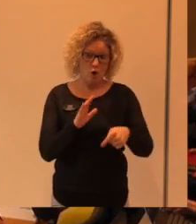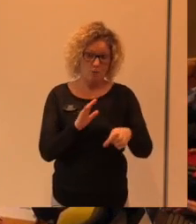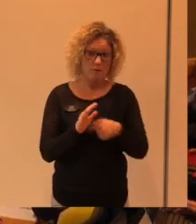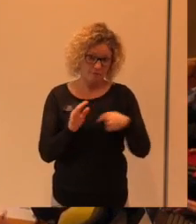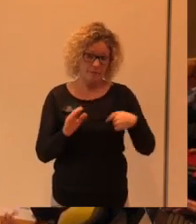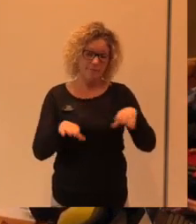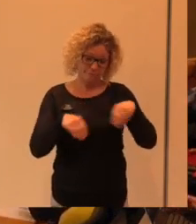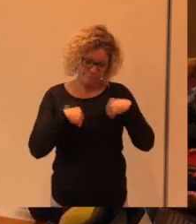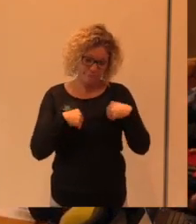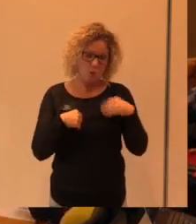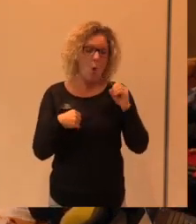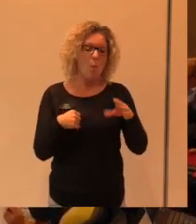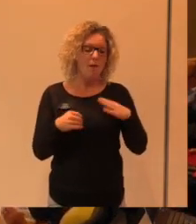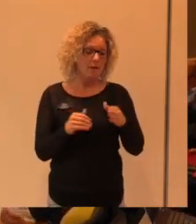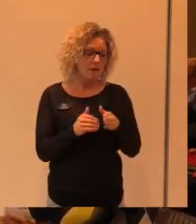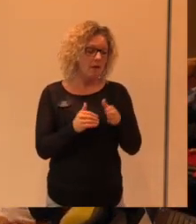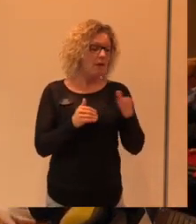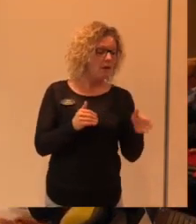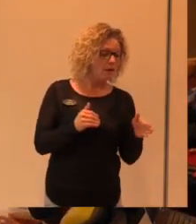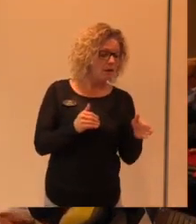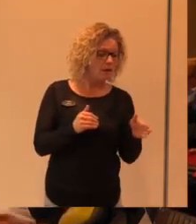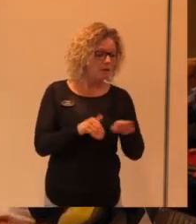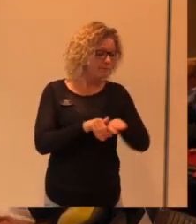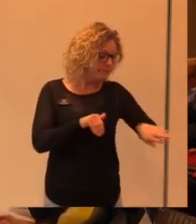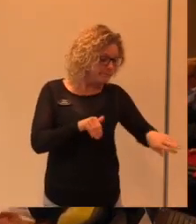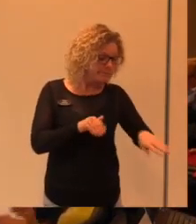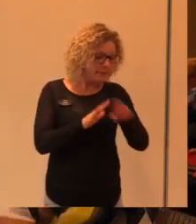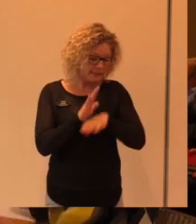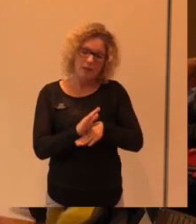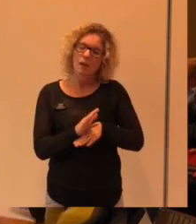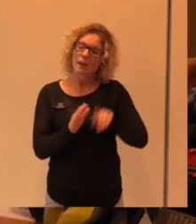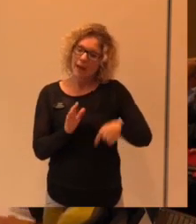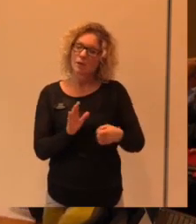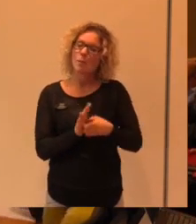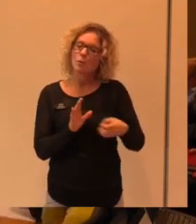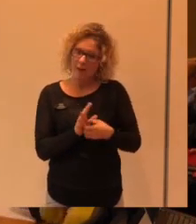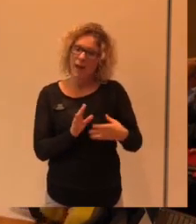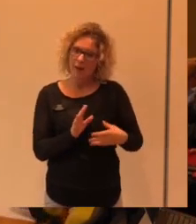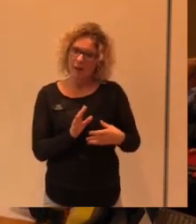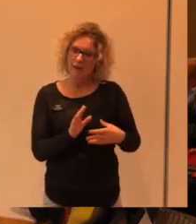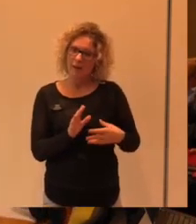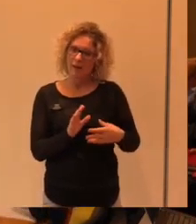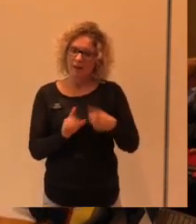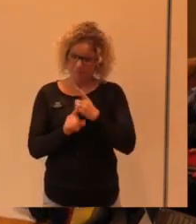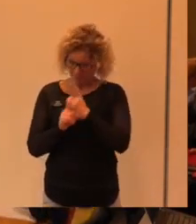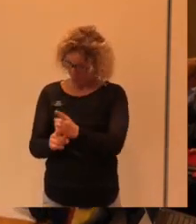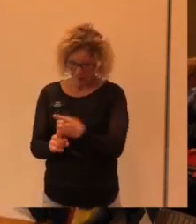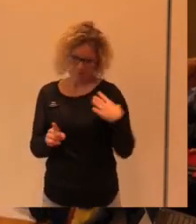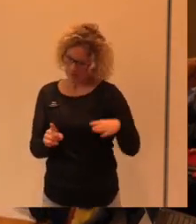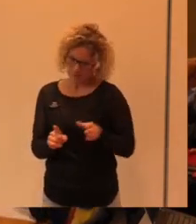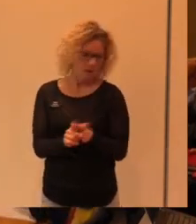Och vill man då frångå någon typ av riktlinje så får man motivera det. Men det måste vara motiverat på något sätt. Förklara